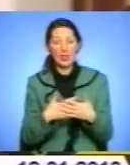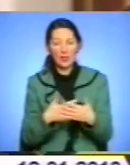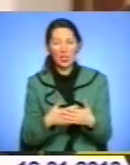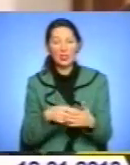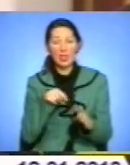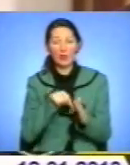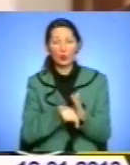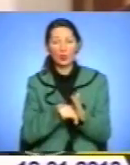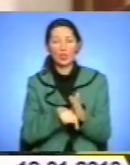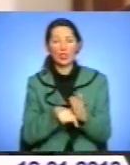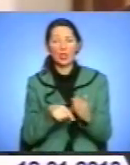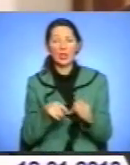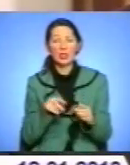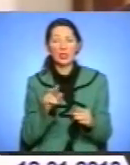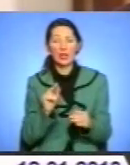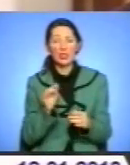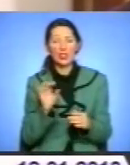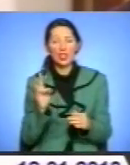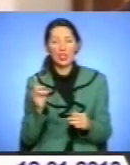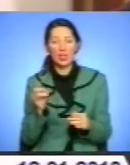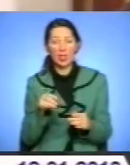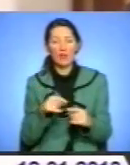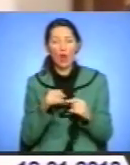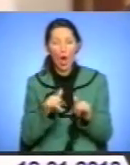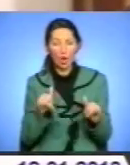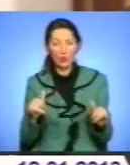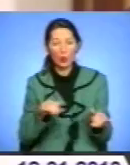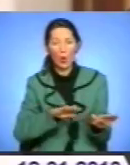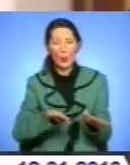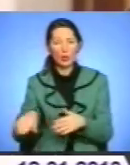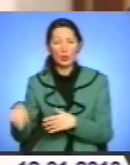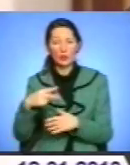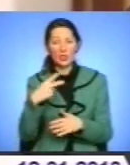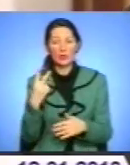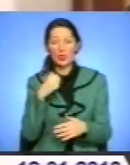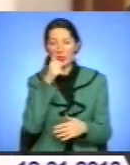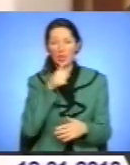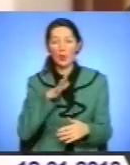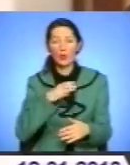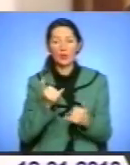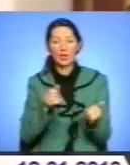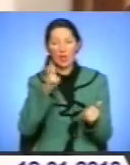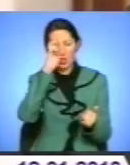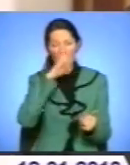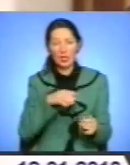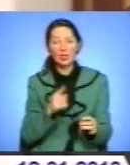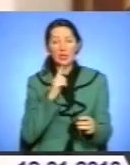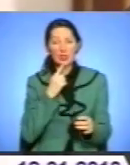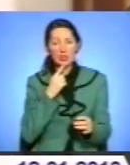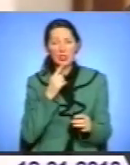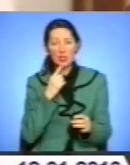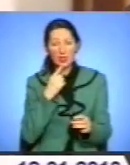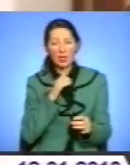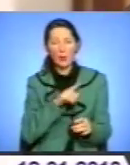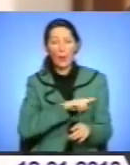чинників економічного розвитку. Минулий 12-й рік для країни став дуже непростим. Посилення світової кризи не